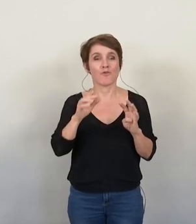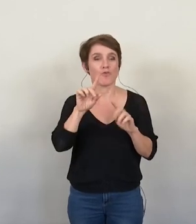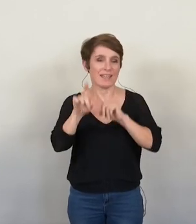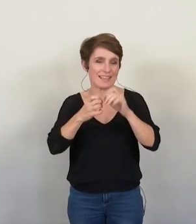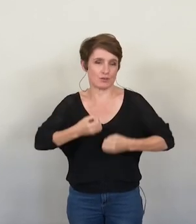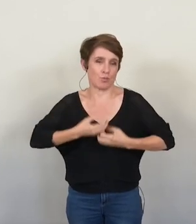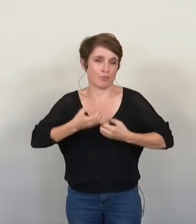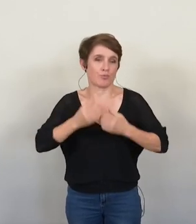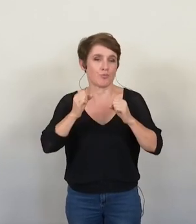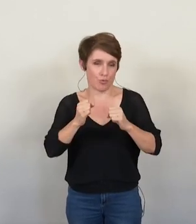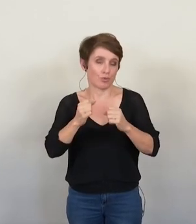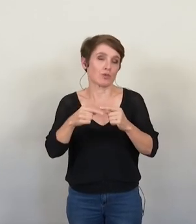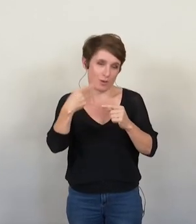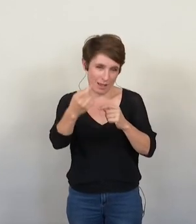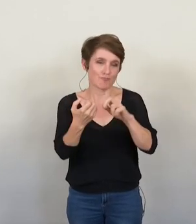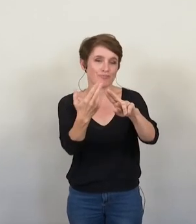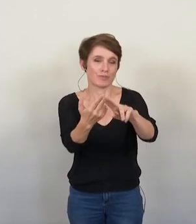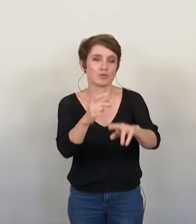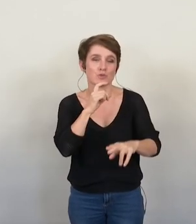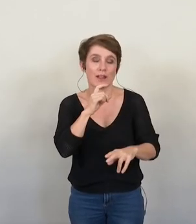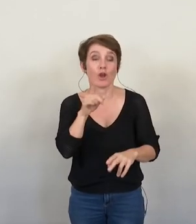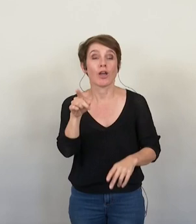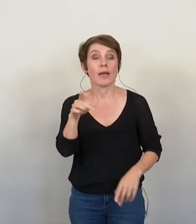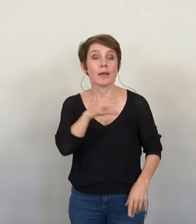la fête des tuiles madame Chalas